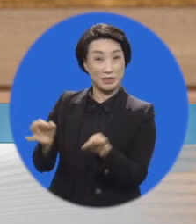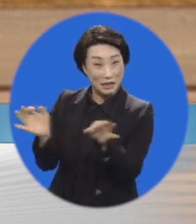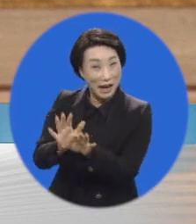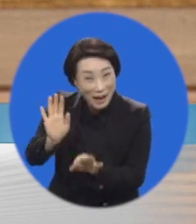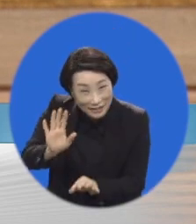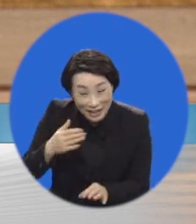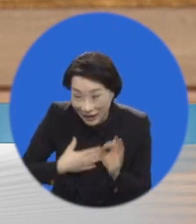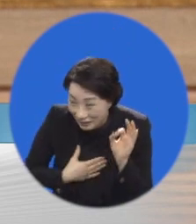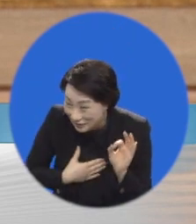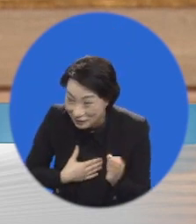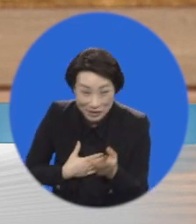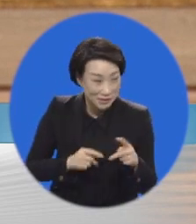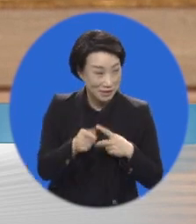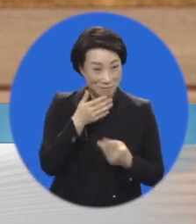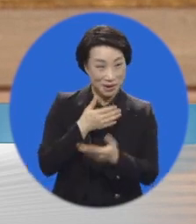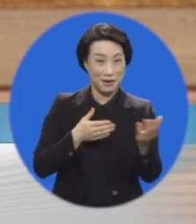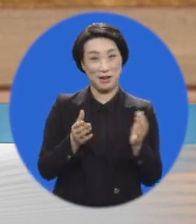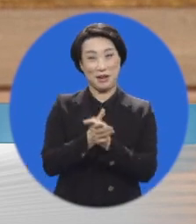이해되시면 아멘합시다.